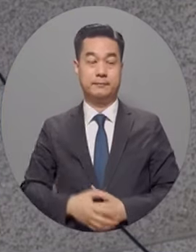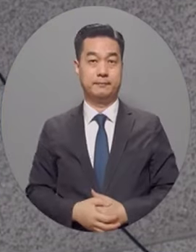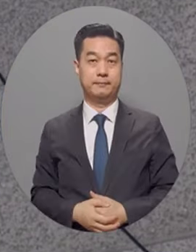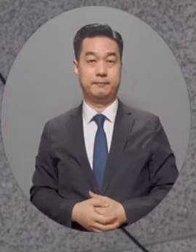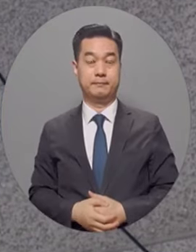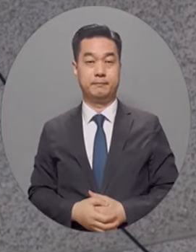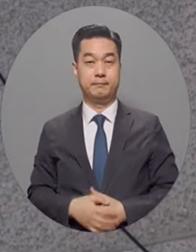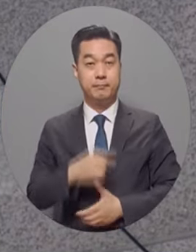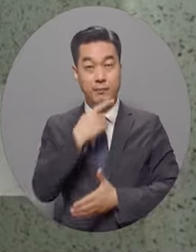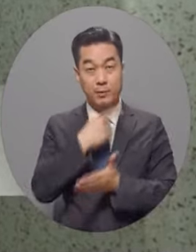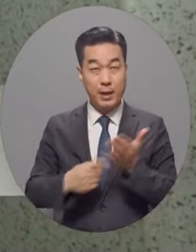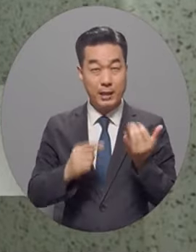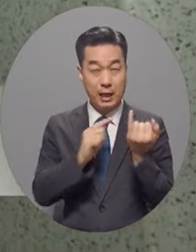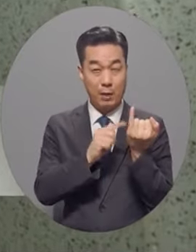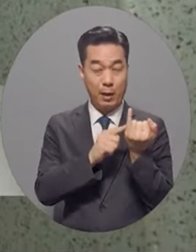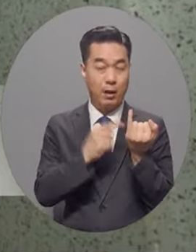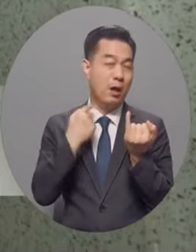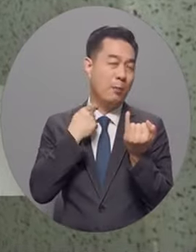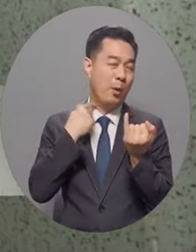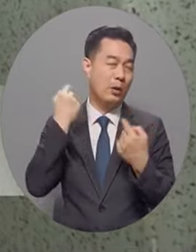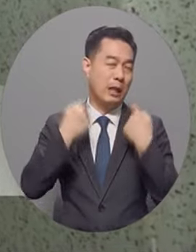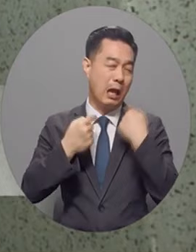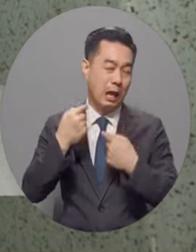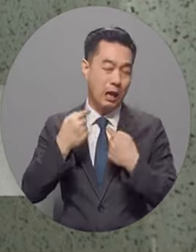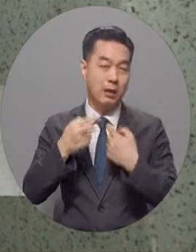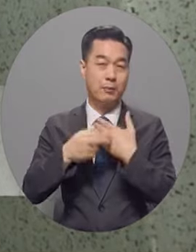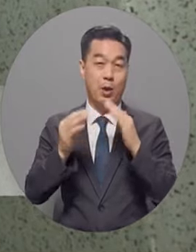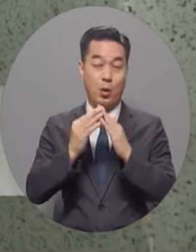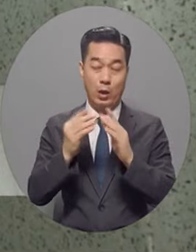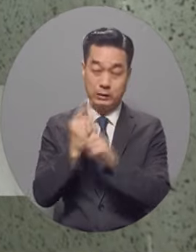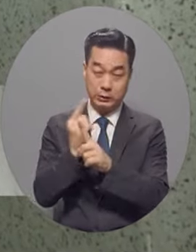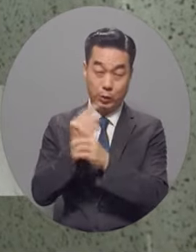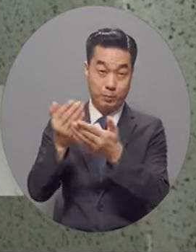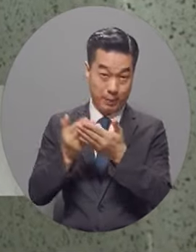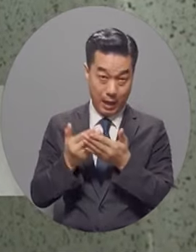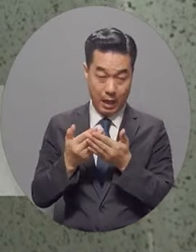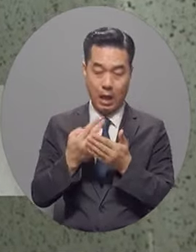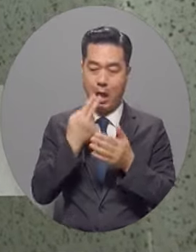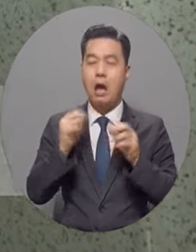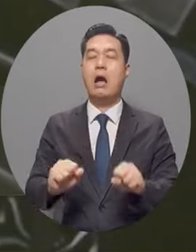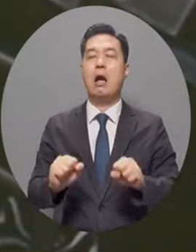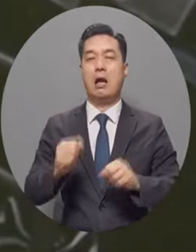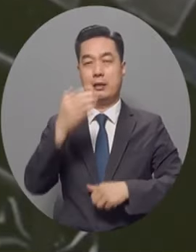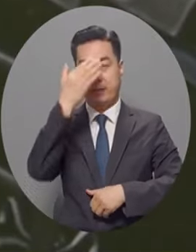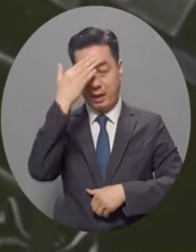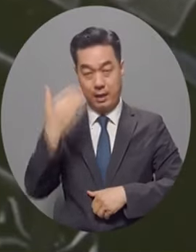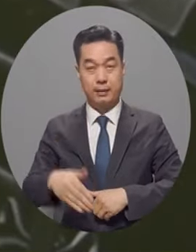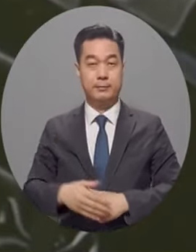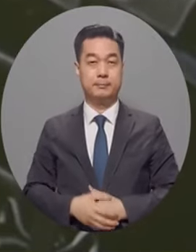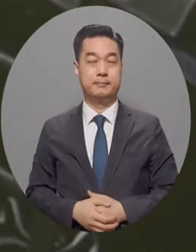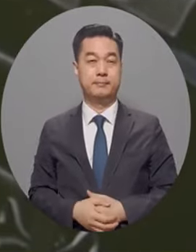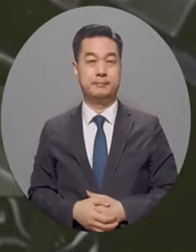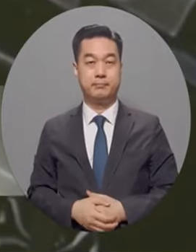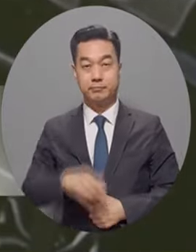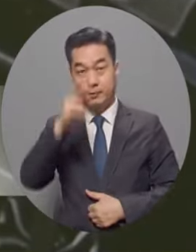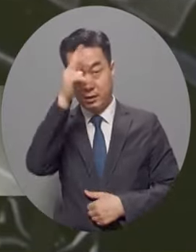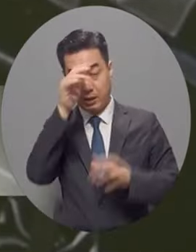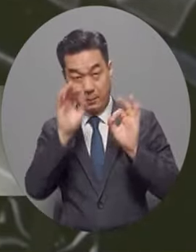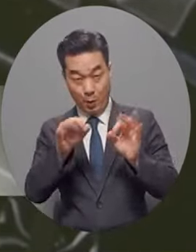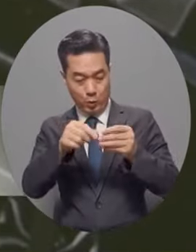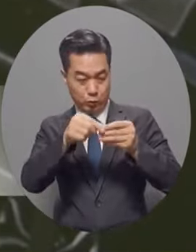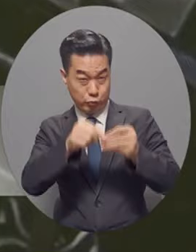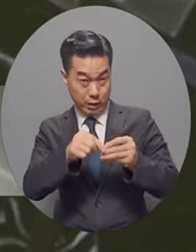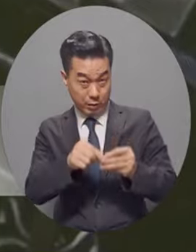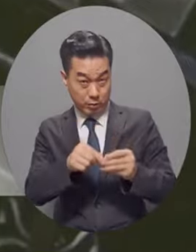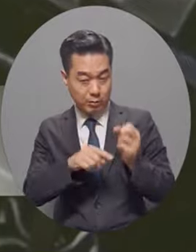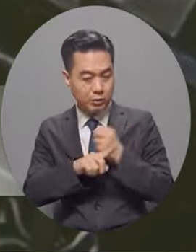피해자는 목을 닫쳐 병원에서 치료를 받았지만 생명에는 지장이 없는 것으로 알려졌습니다 경찰은 구체적인 범행